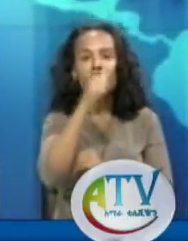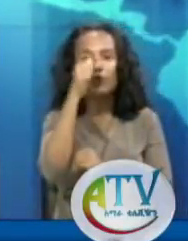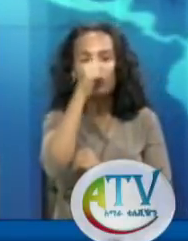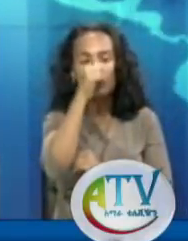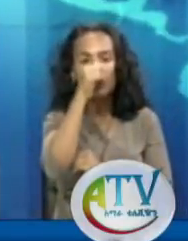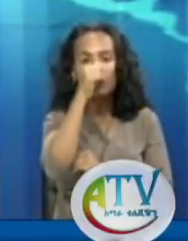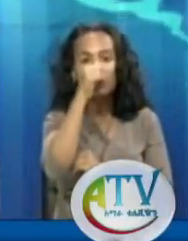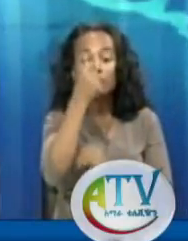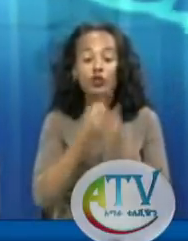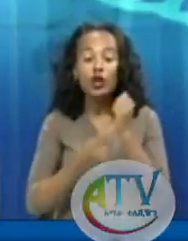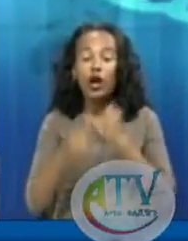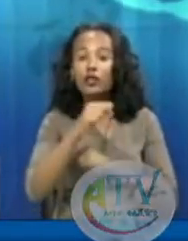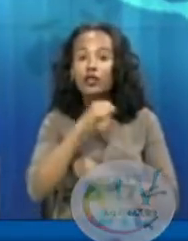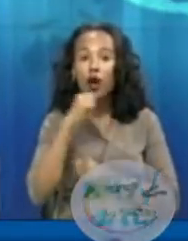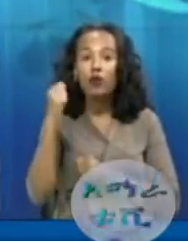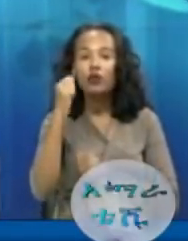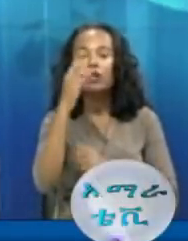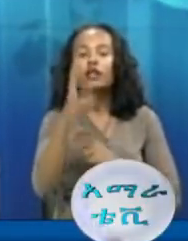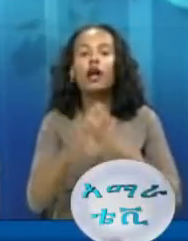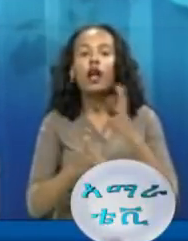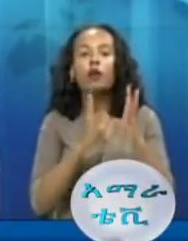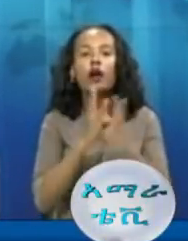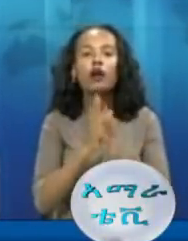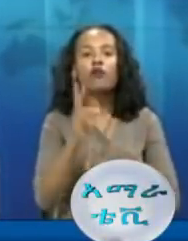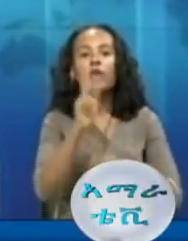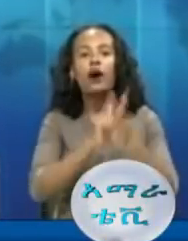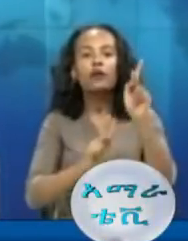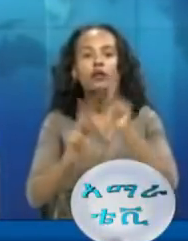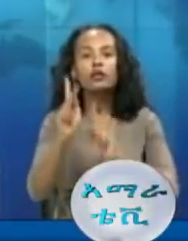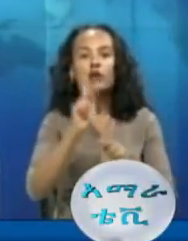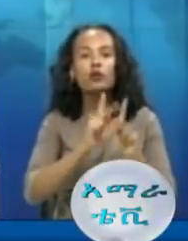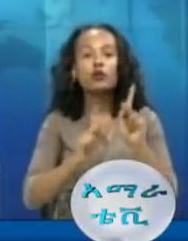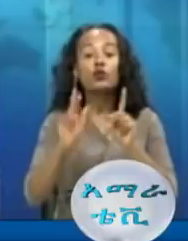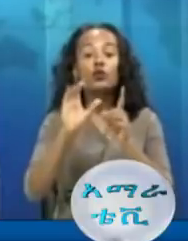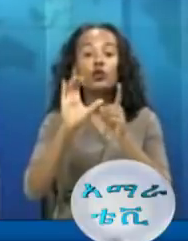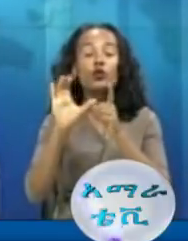የኢትዮጵያውያንን ብቻ ሳይሆን የዓለም አቀፍ ማህበረሰቡን ይሁንታ